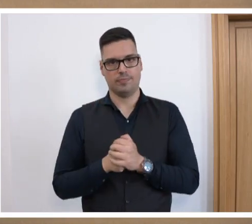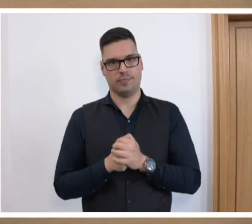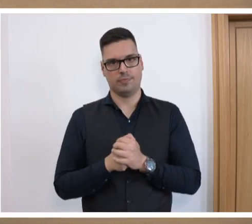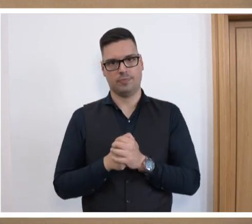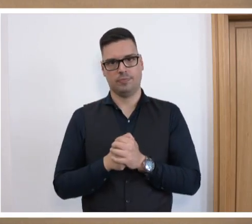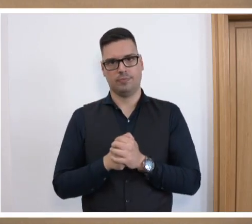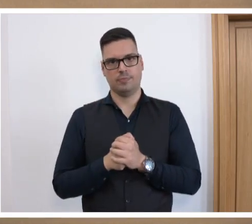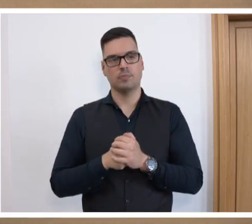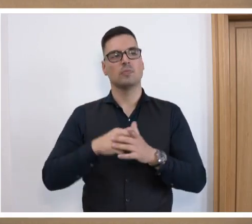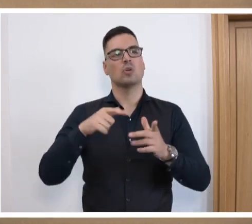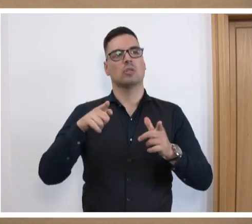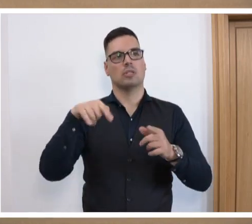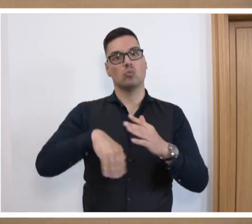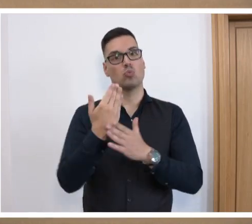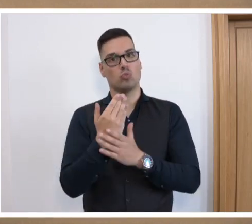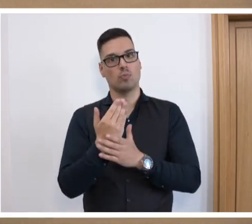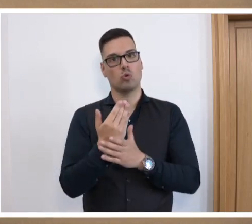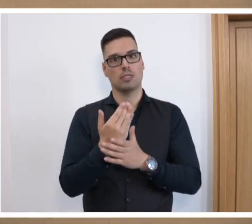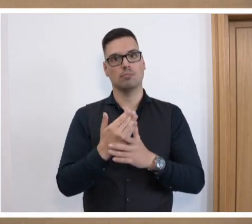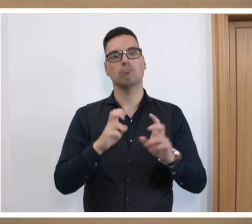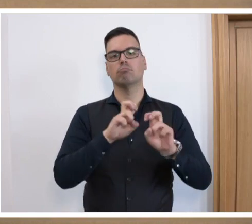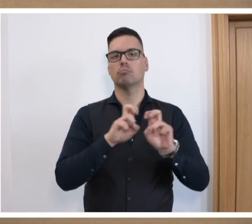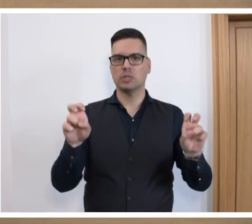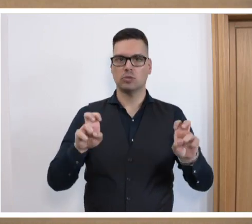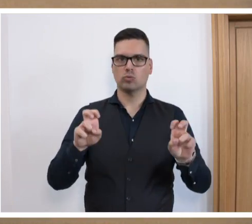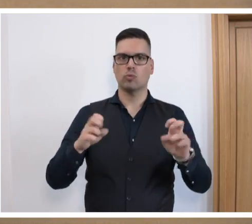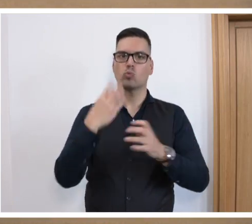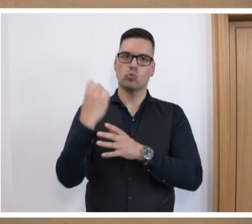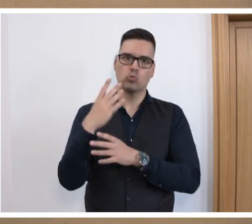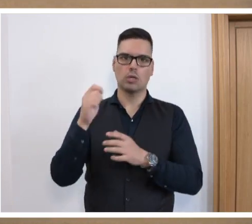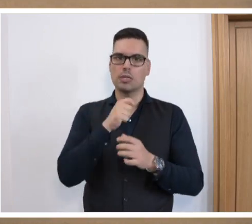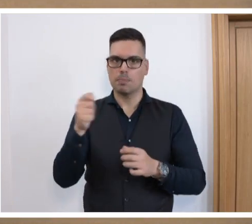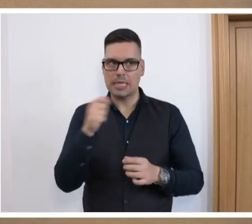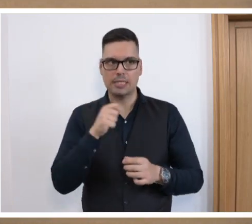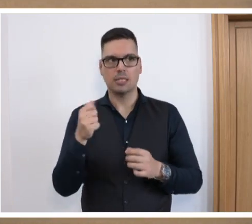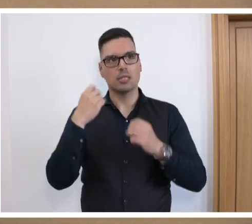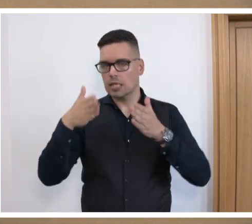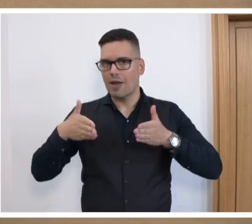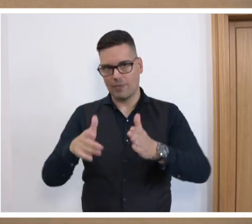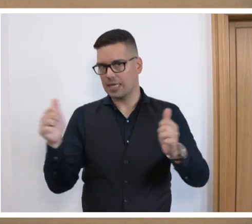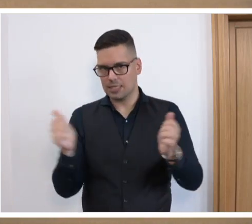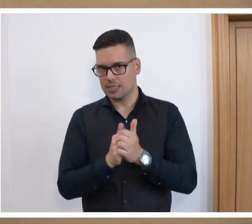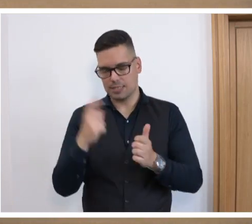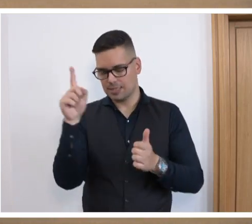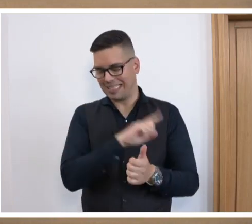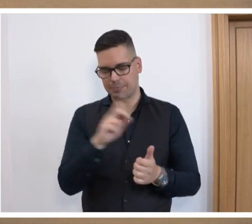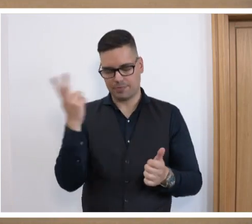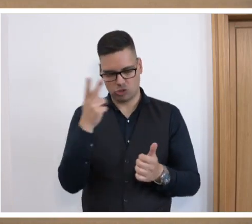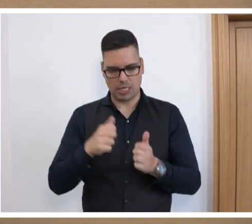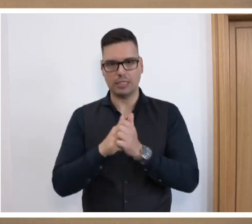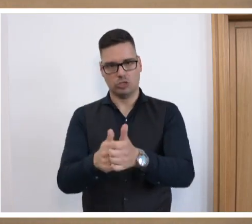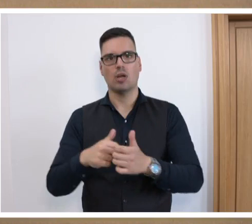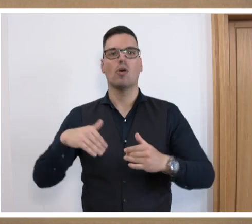eine Sondersitzung des Ausschusses für Bildung, Kultur und Medien geben. War für uns selbstverständlich, dass wir diesen Weg mitgehen, selbstverständlich. Kurz